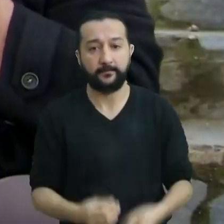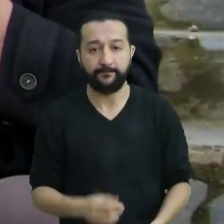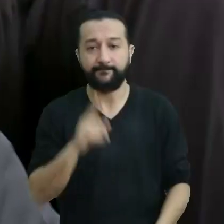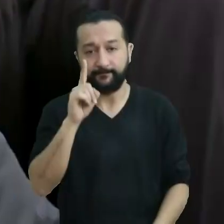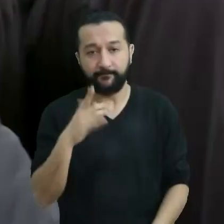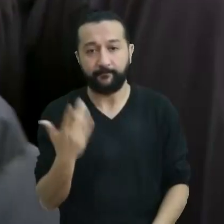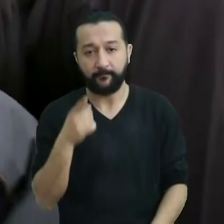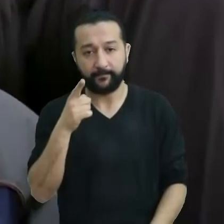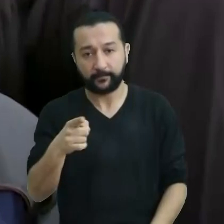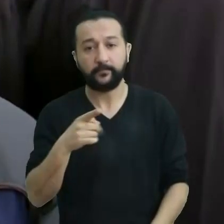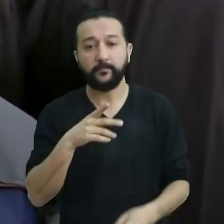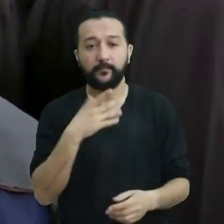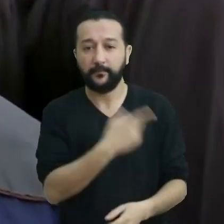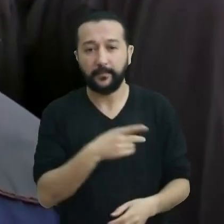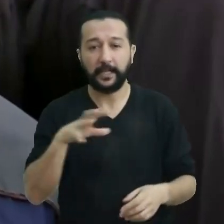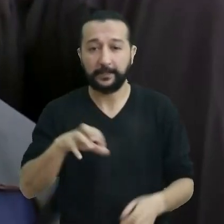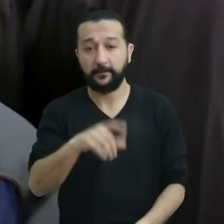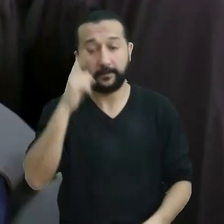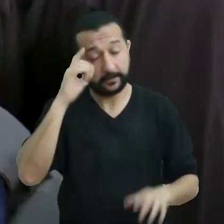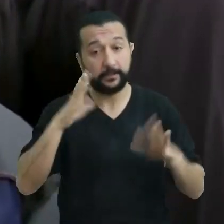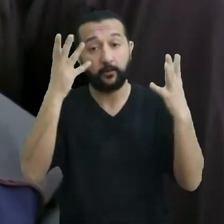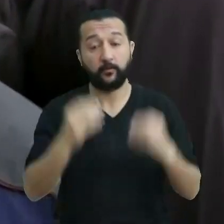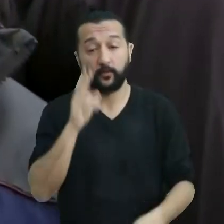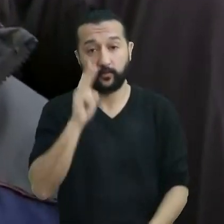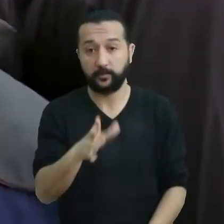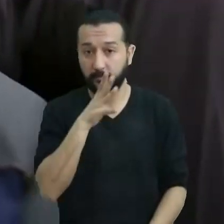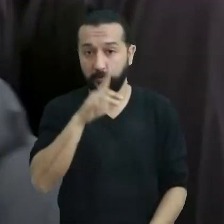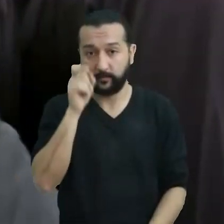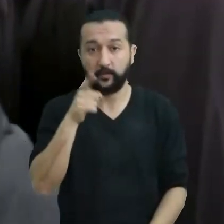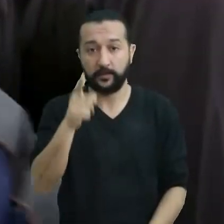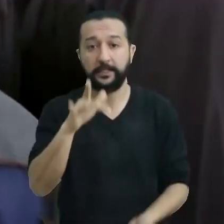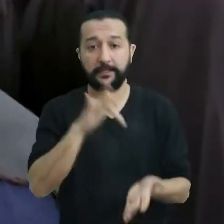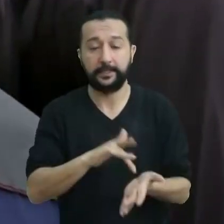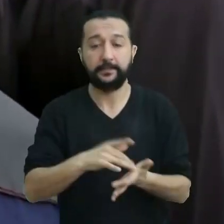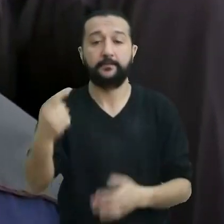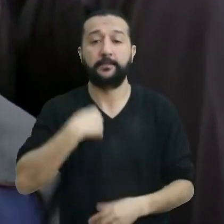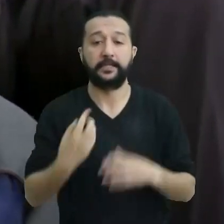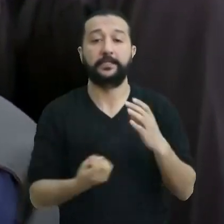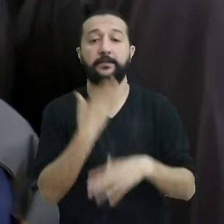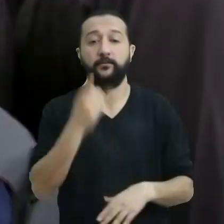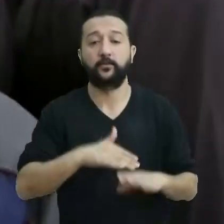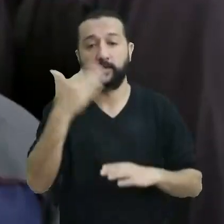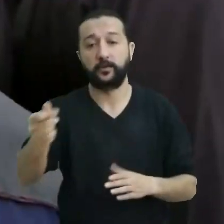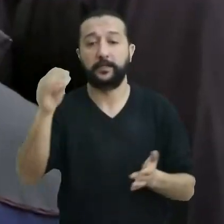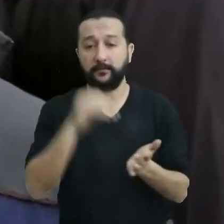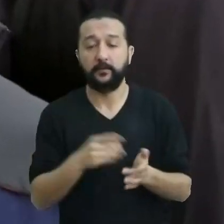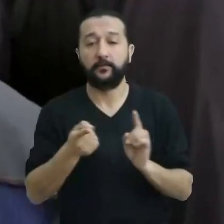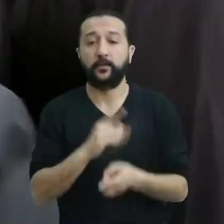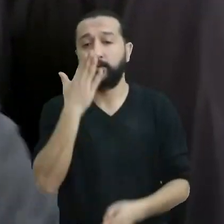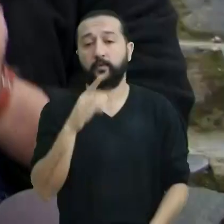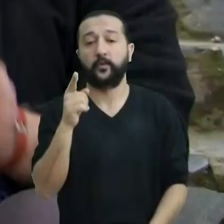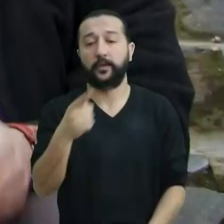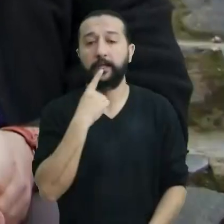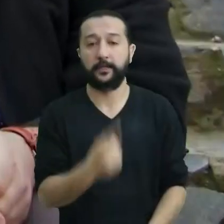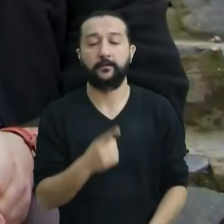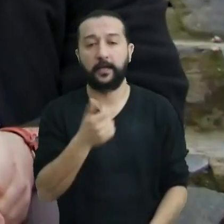Allah! Ya o tırantıladan aklını oynattık görünce biliyor musun? Cezayı bana kes. Bundan sonra bahşiş mahşiş yoksa